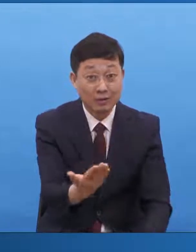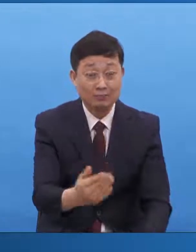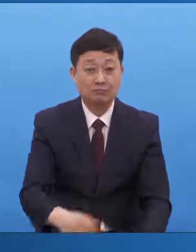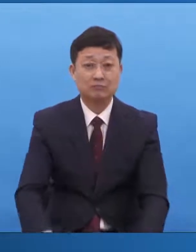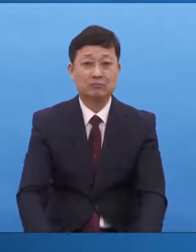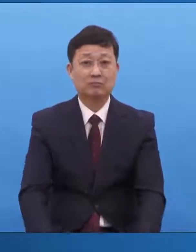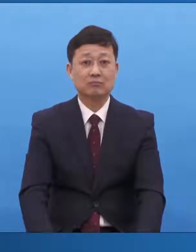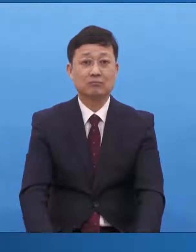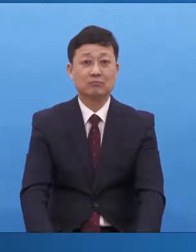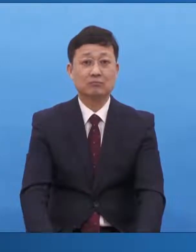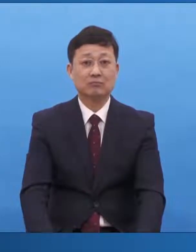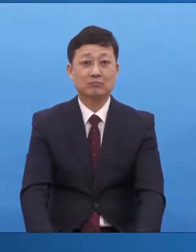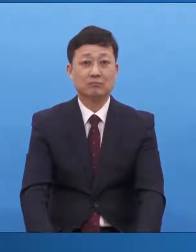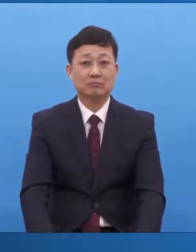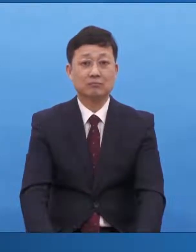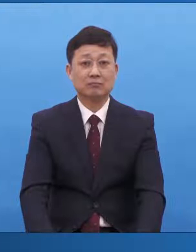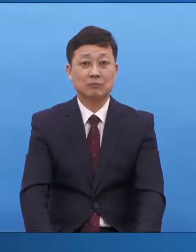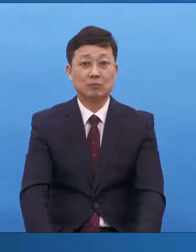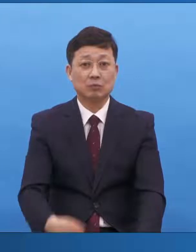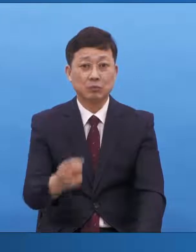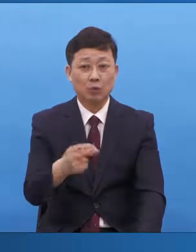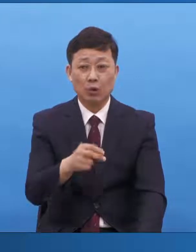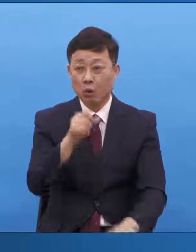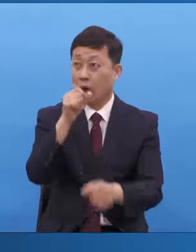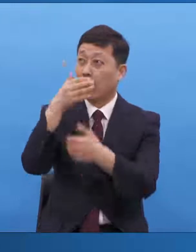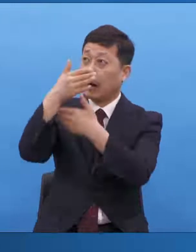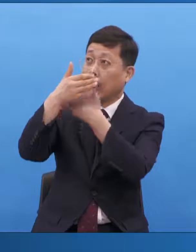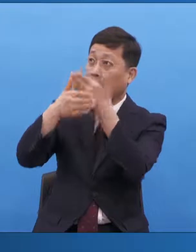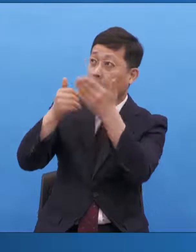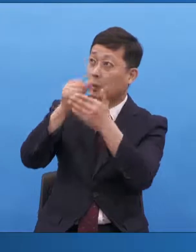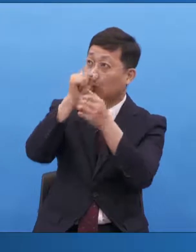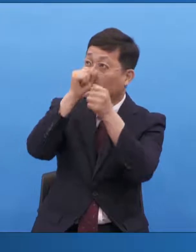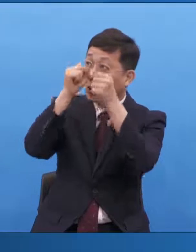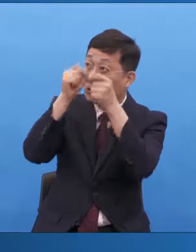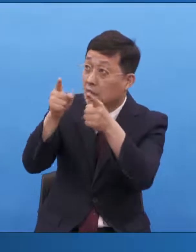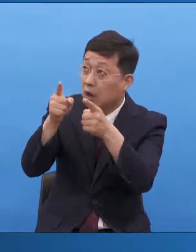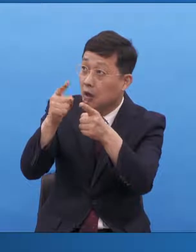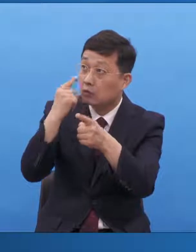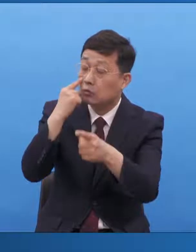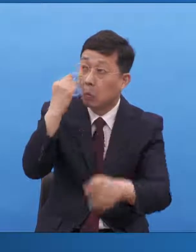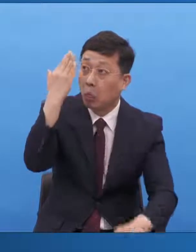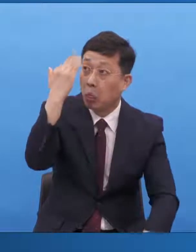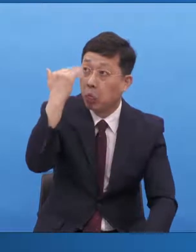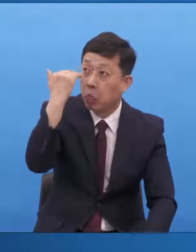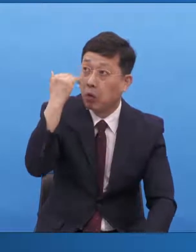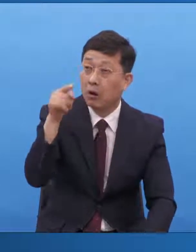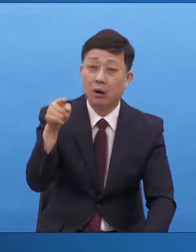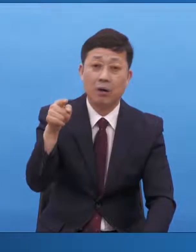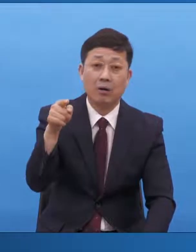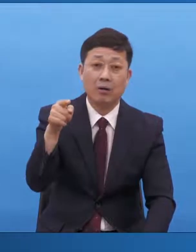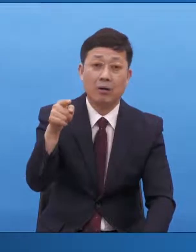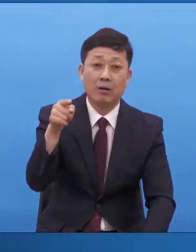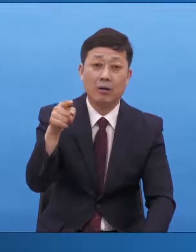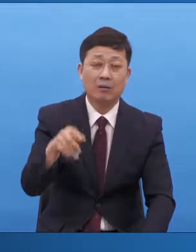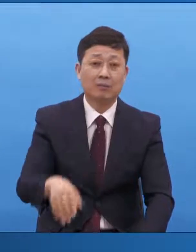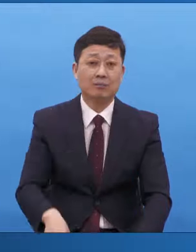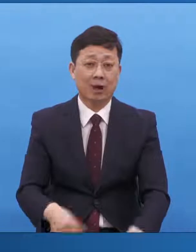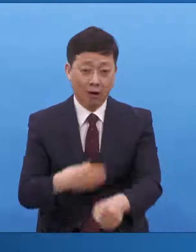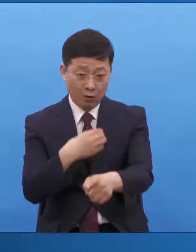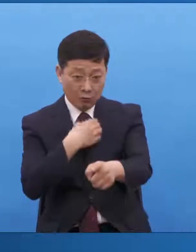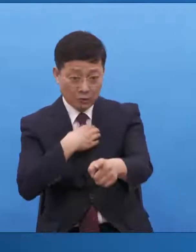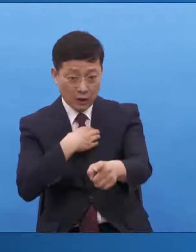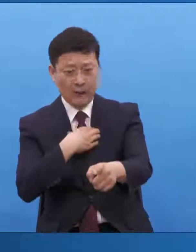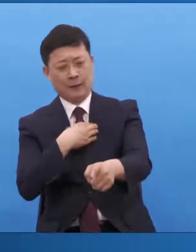이게 내가 좀 새로워질 기회인데 찬스 이걸 모르는 거죠. Because you don't know that now is your opportunity, your chance to become 그럼 renewed. 위기 왔을 때는 반드시 이제는 가는